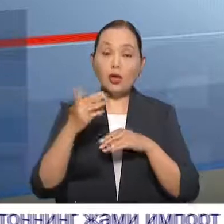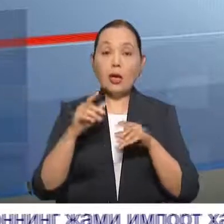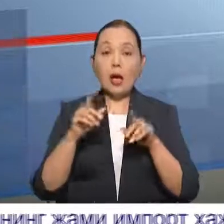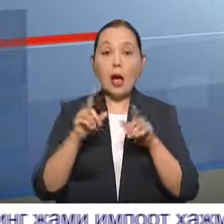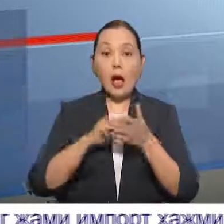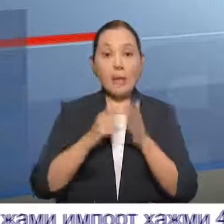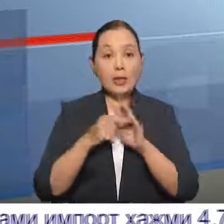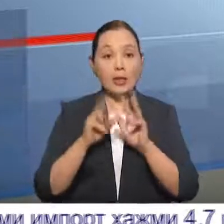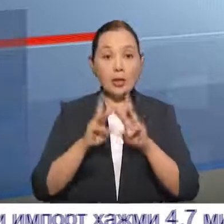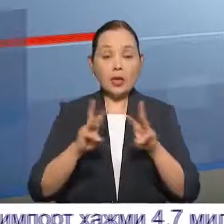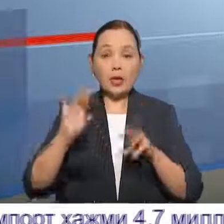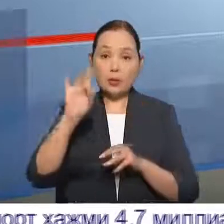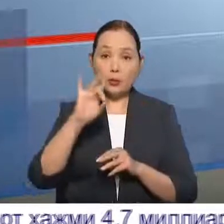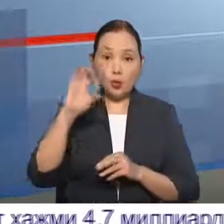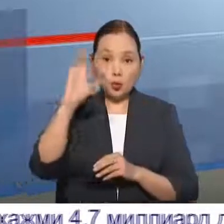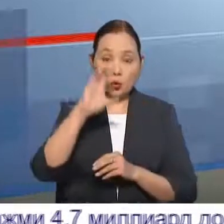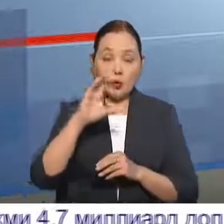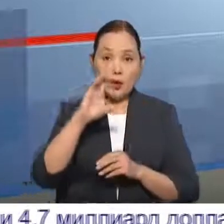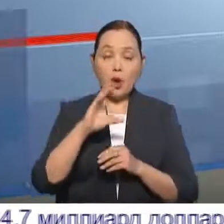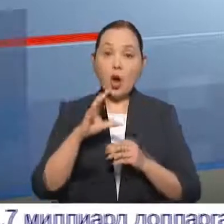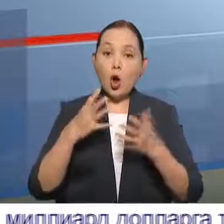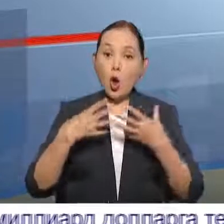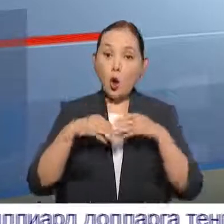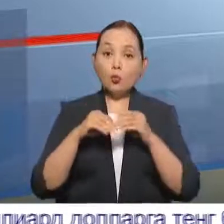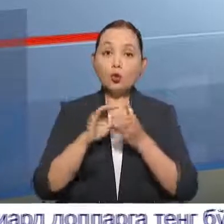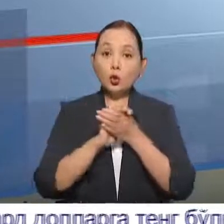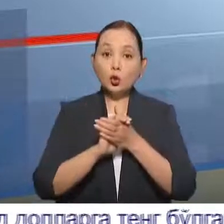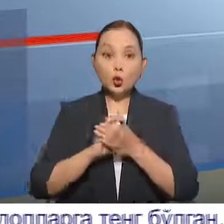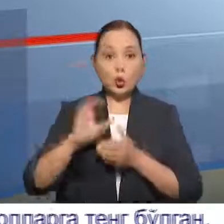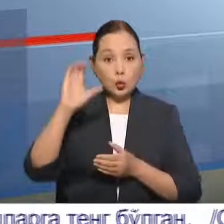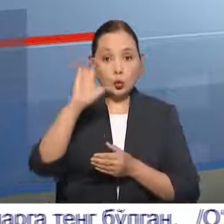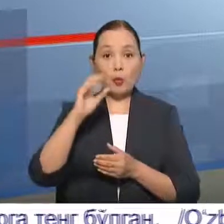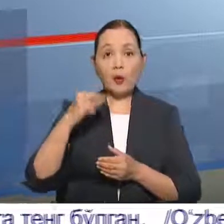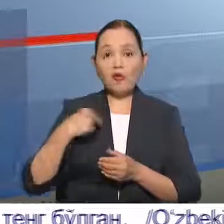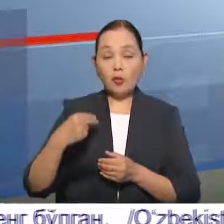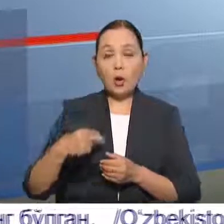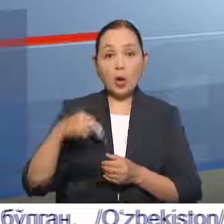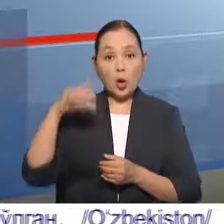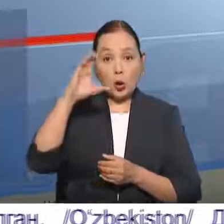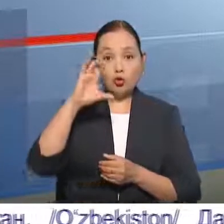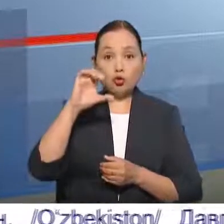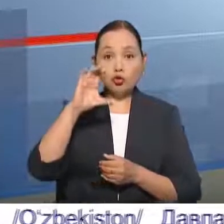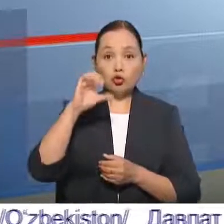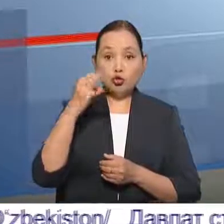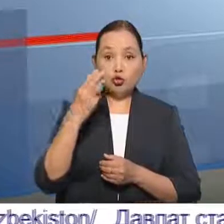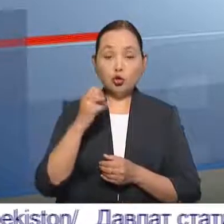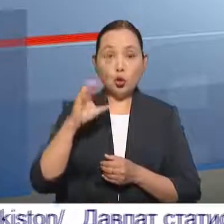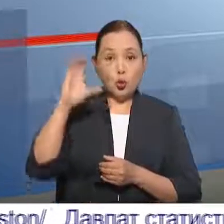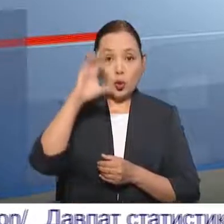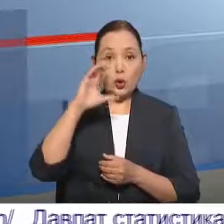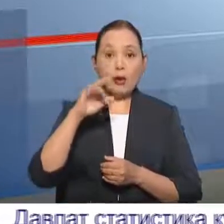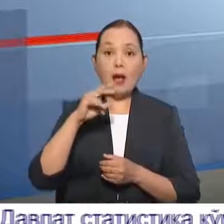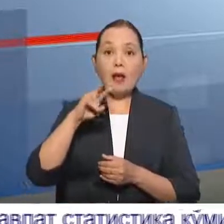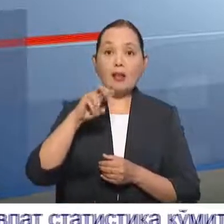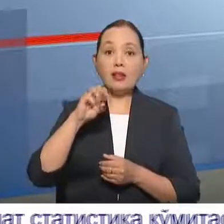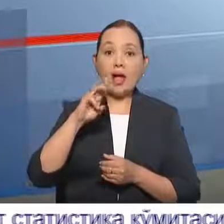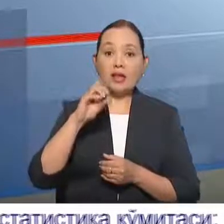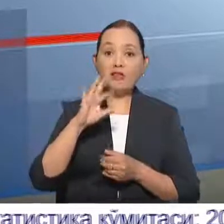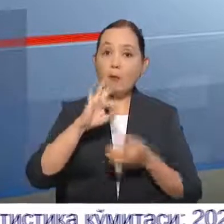кабинете министров республики узбекистан общество дружбы узбекистаном франция узбекистан сша и узбекистан латвия